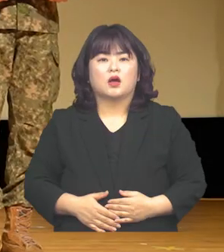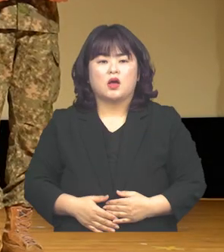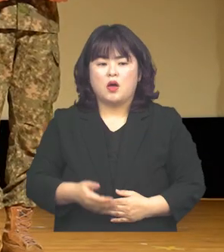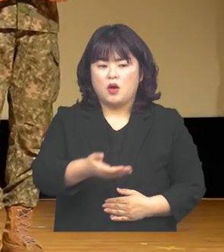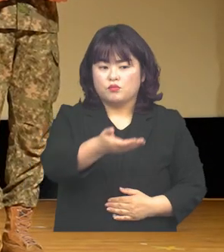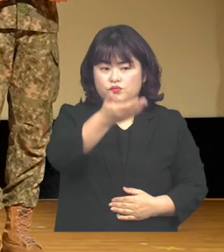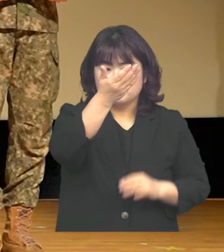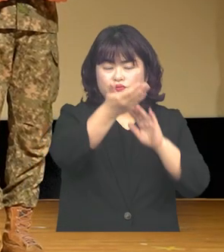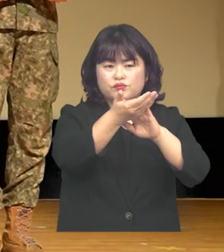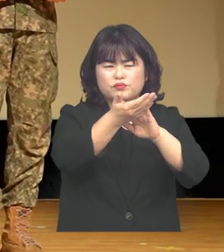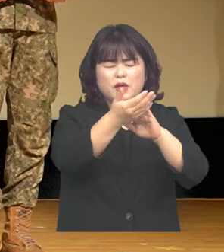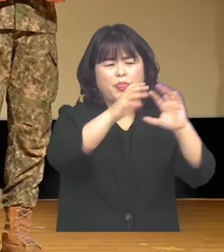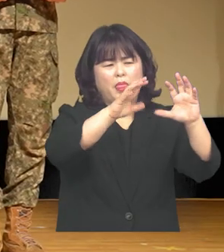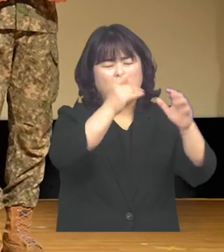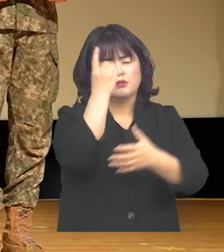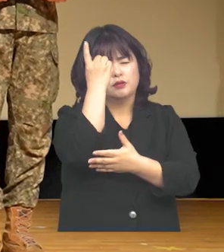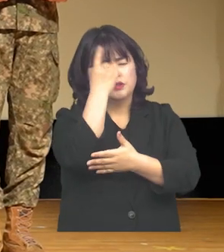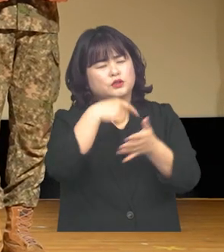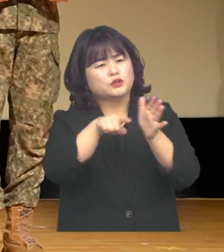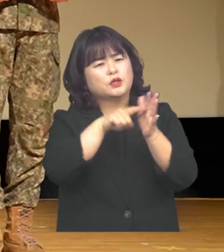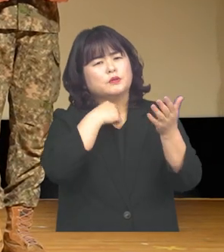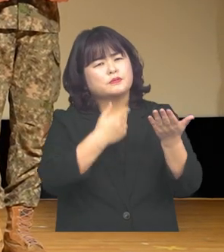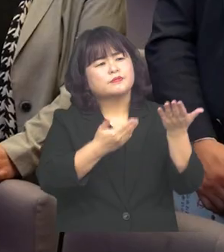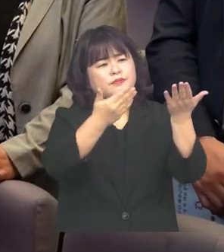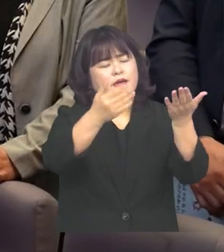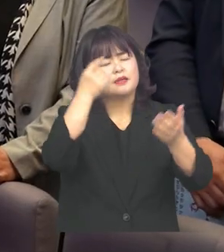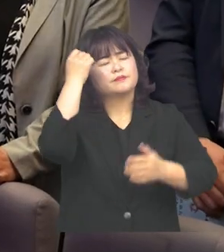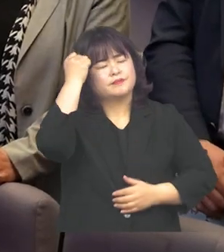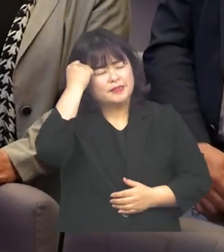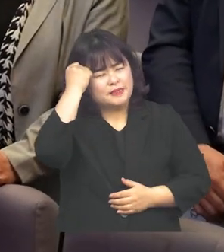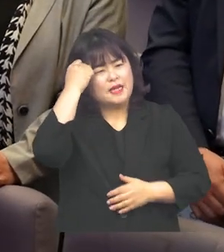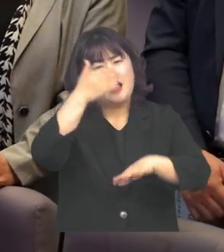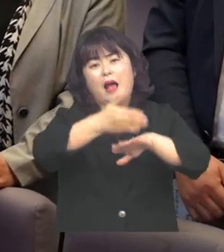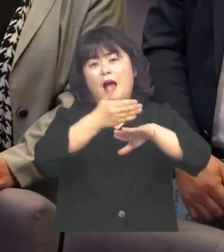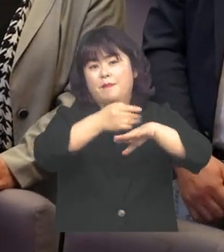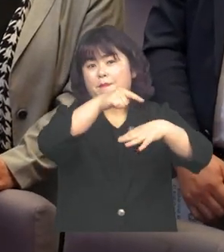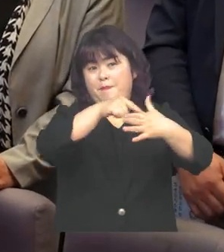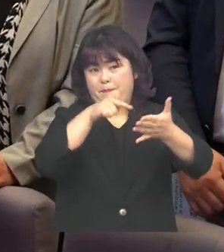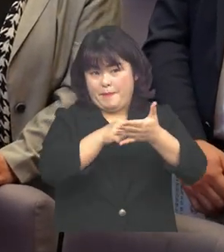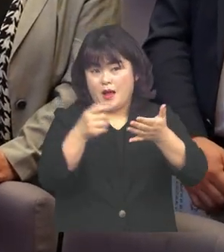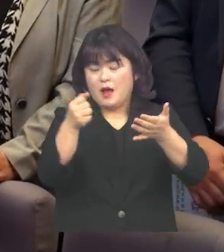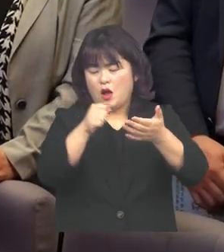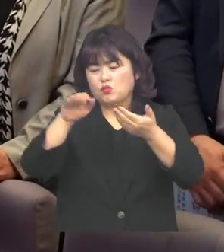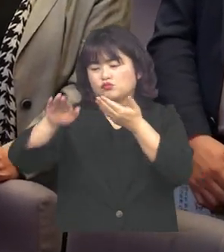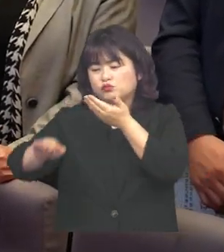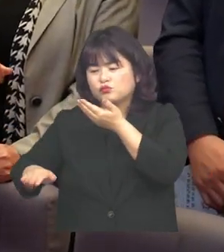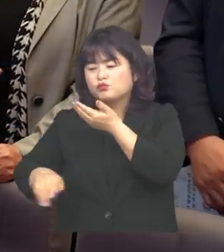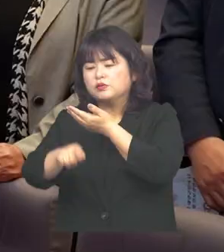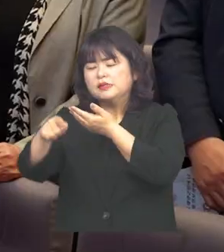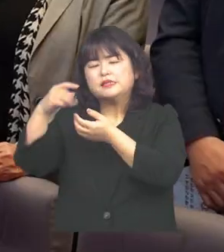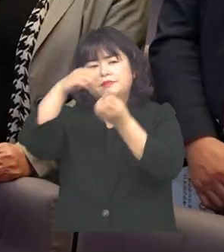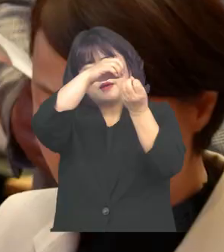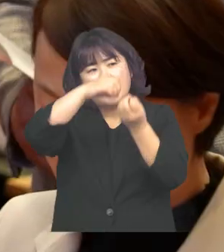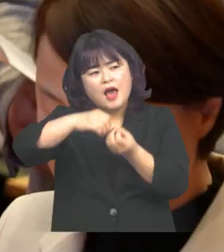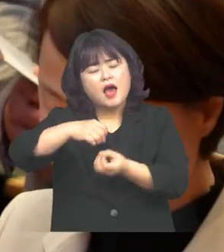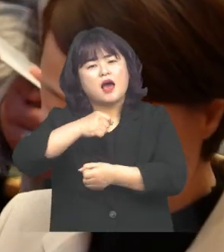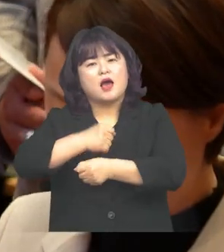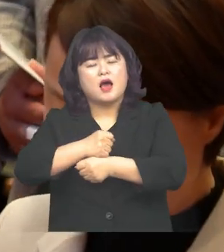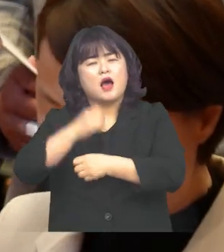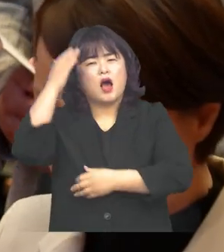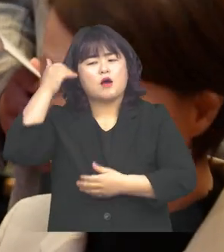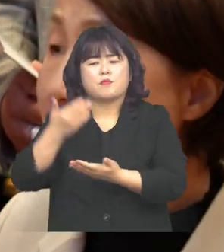시장은 선배 세대의 나라를 지키기 위한 희생을 우리가 기억하고 감사해야 하며 후배 세대는 그 정신을